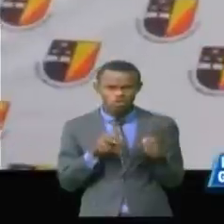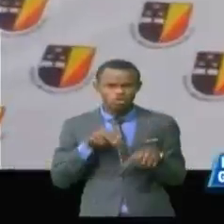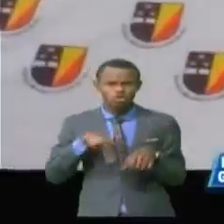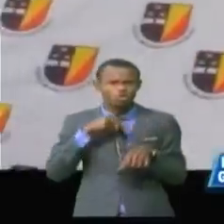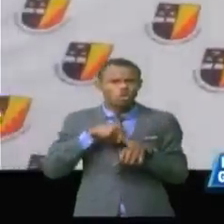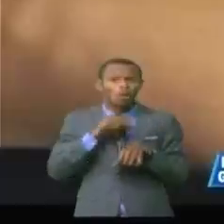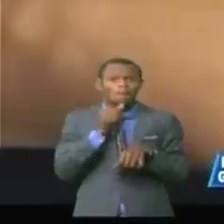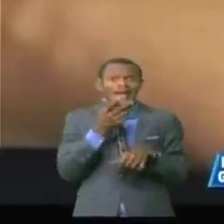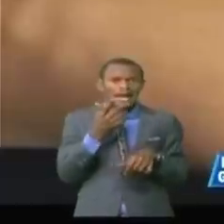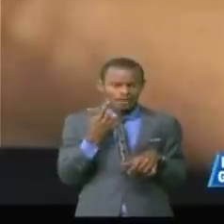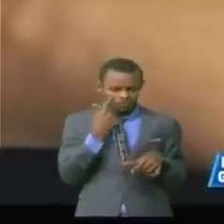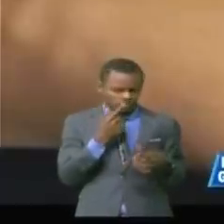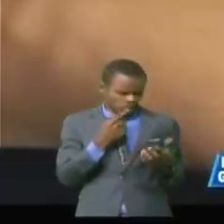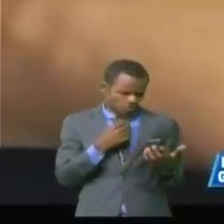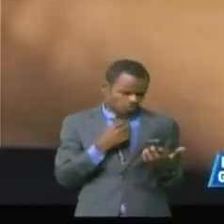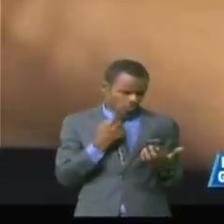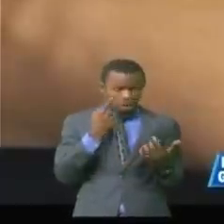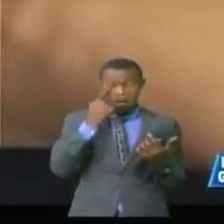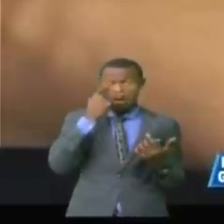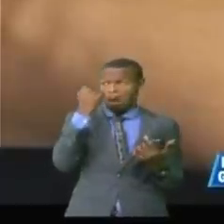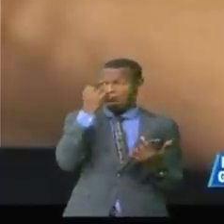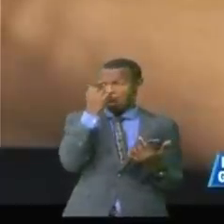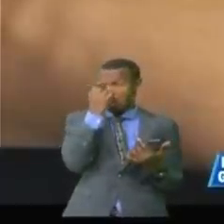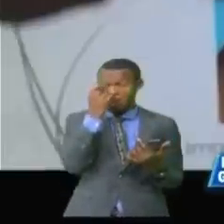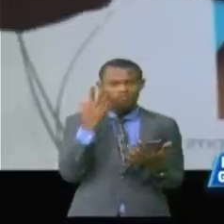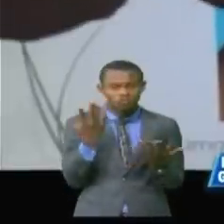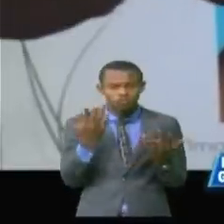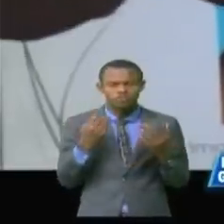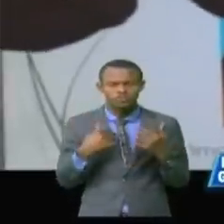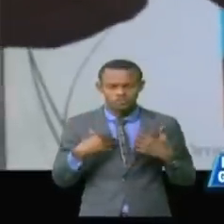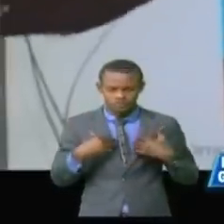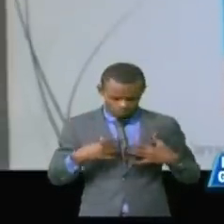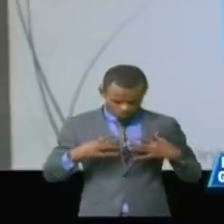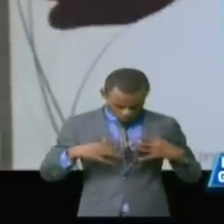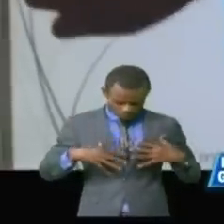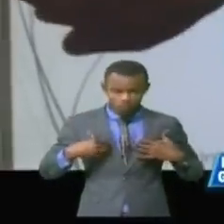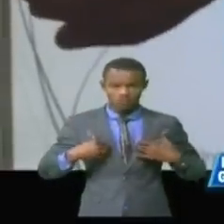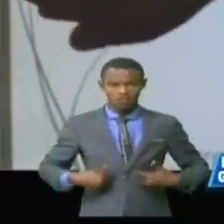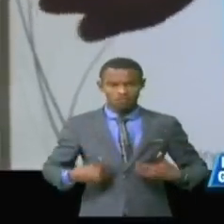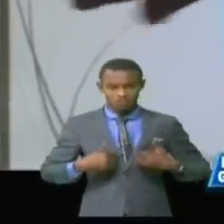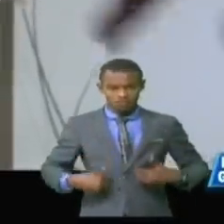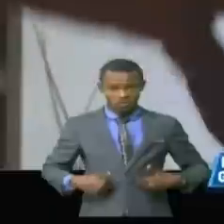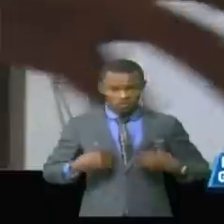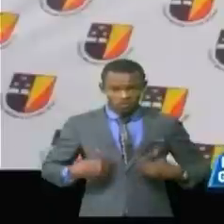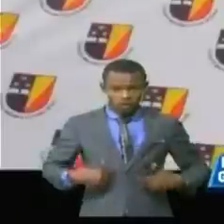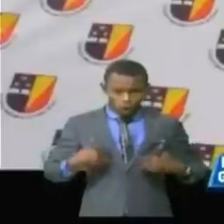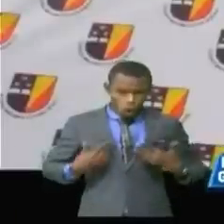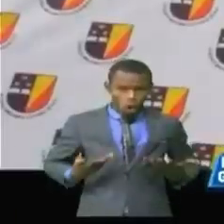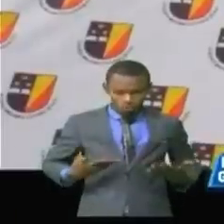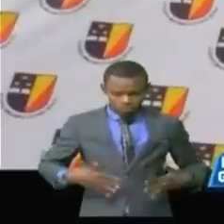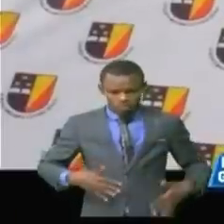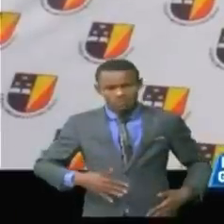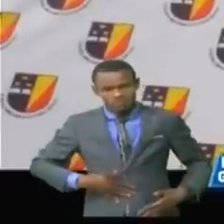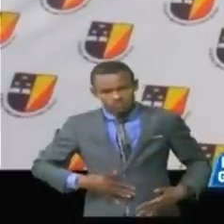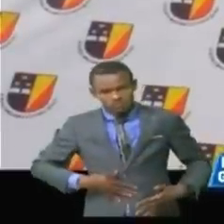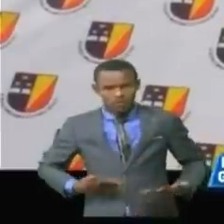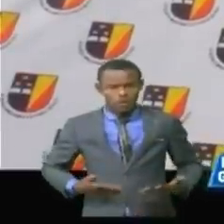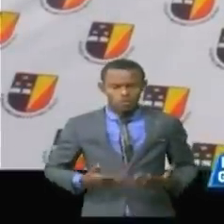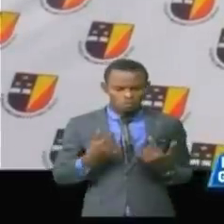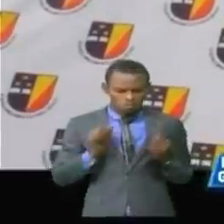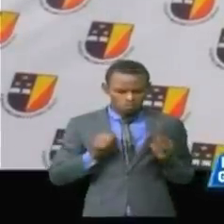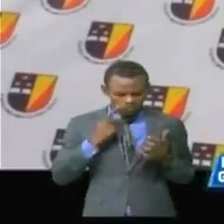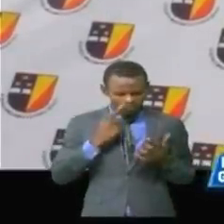niveau de l'œil, que ce soit au niveau du ventre, un enfant qui normalement, quand vous palpez, le ventre est souple, mais